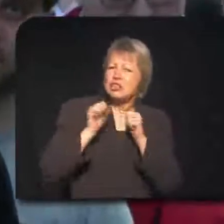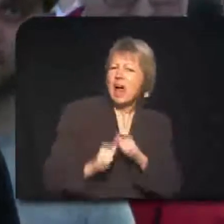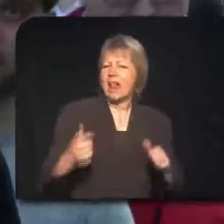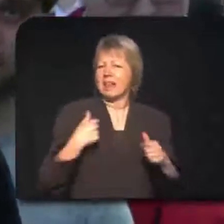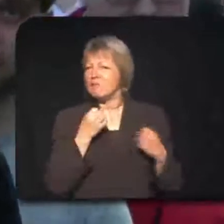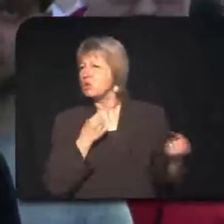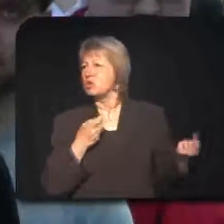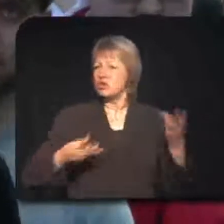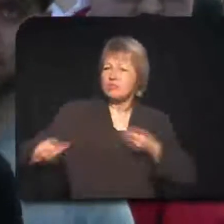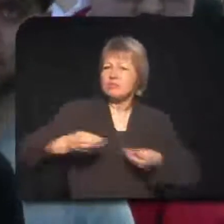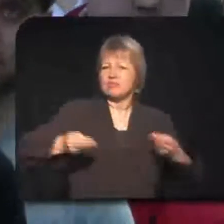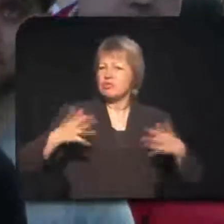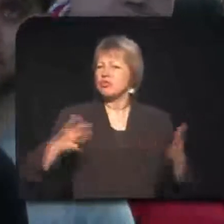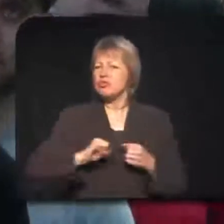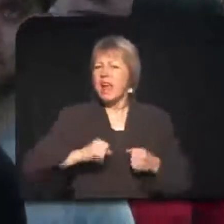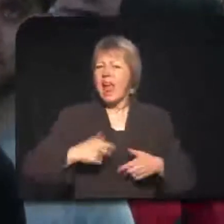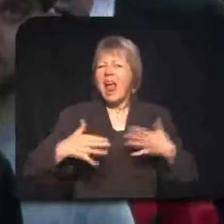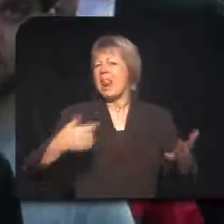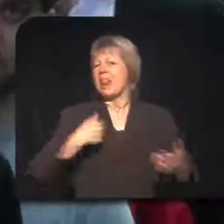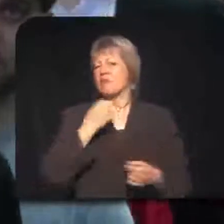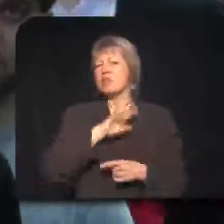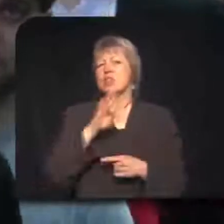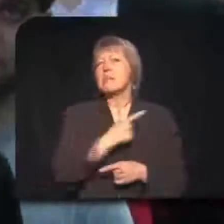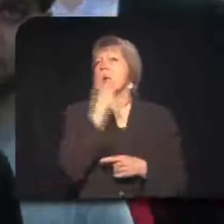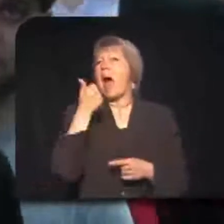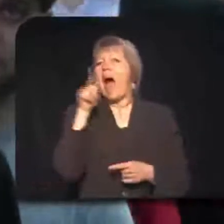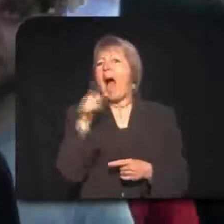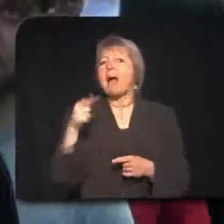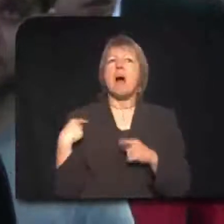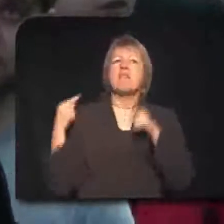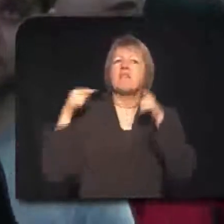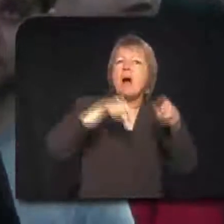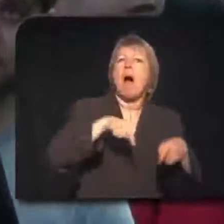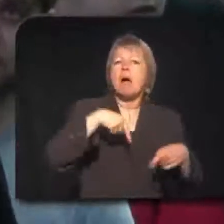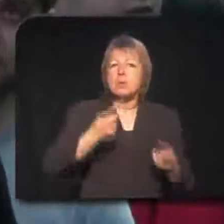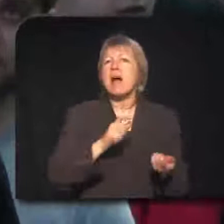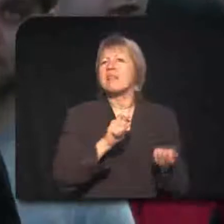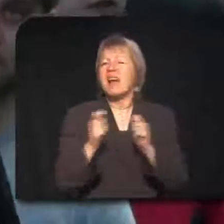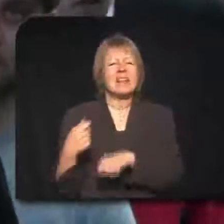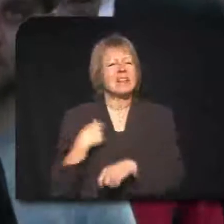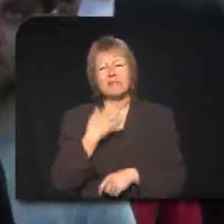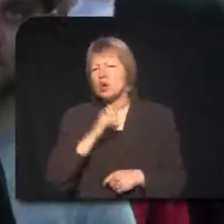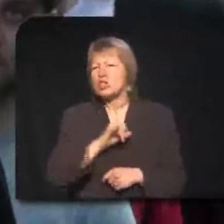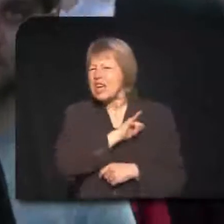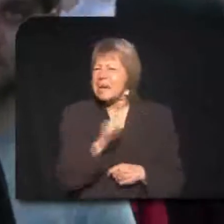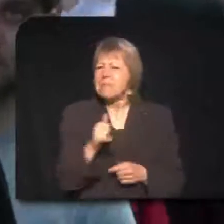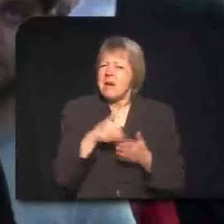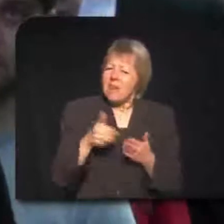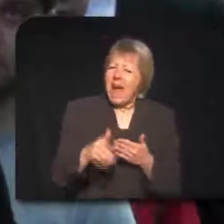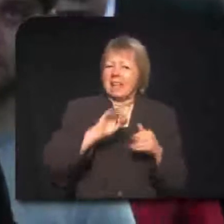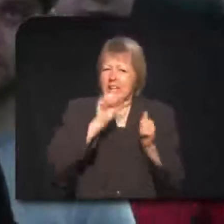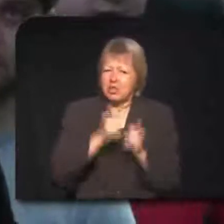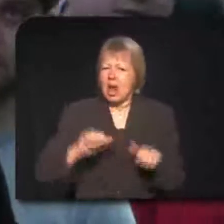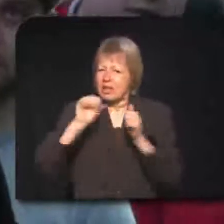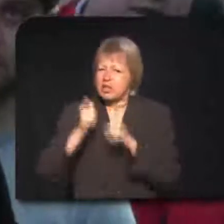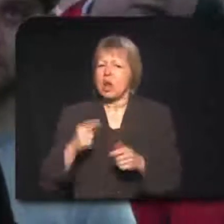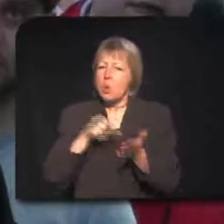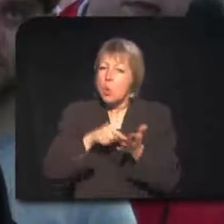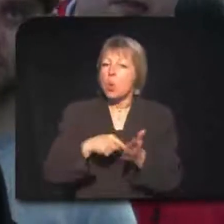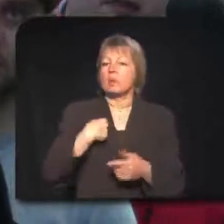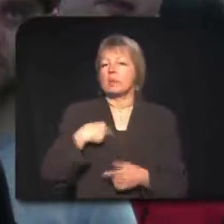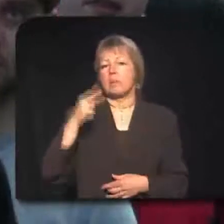einmal im Jahr hier zu sowas hinfahren müssen und dann Sachen zu verändern ich möchte immer gestalten können weil ich Pirat bin